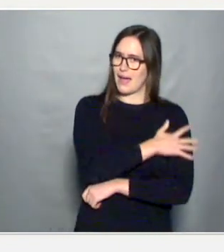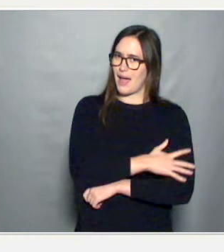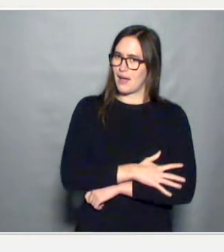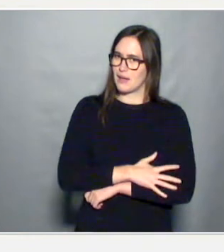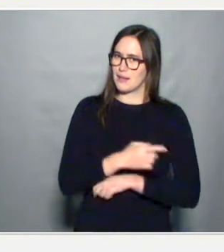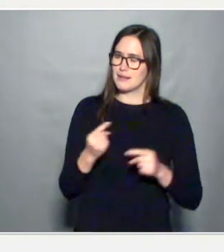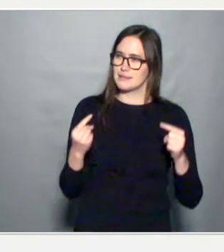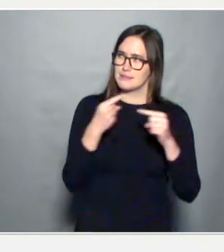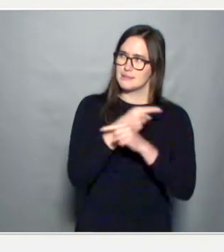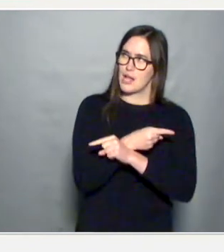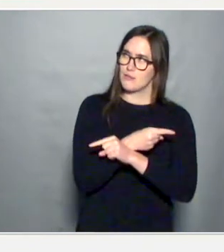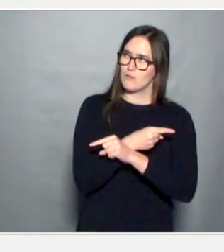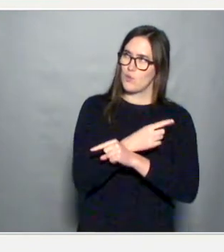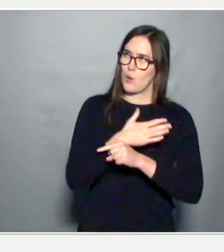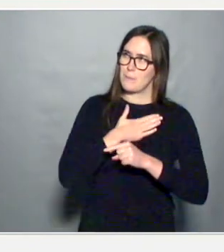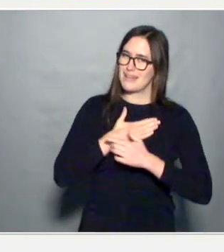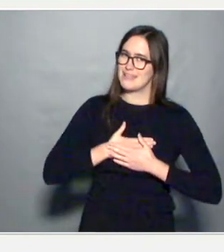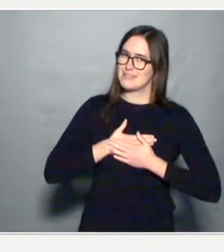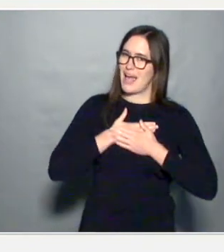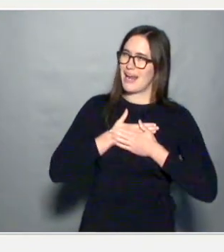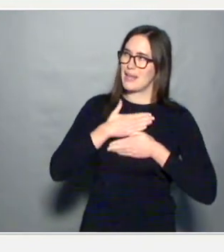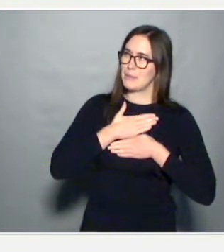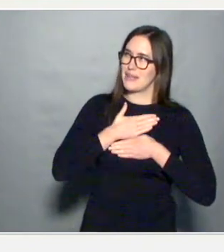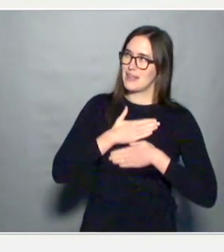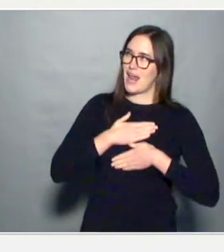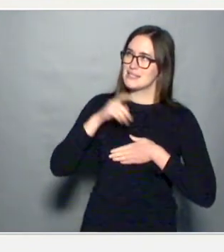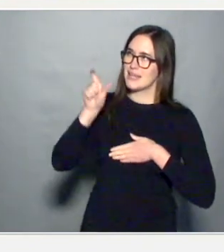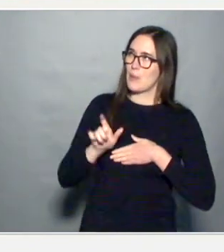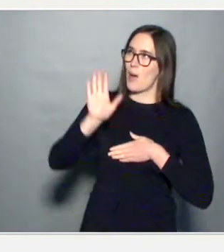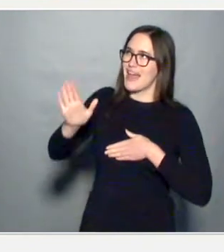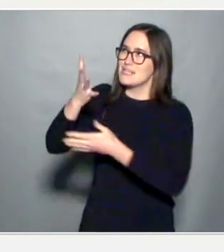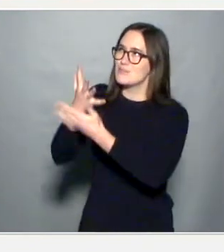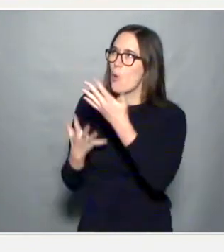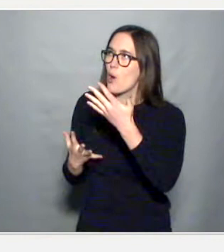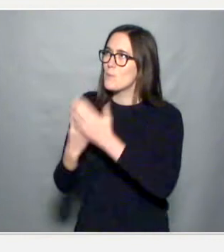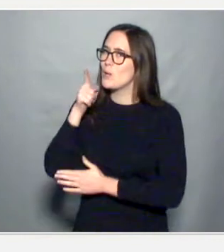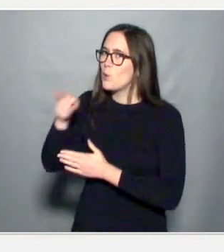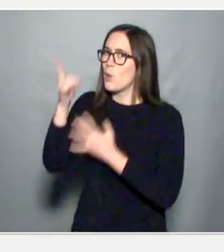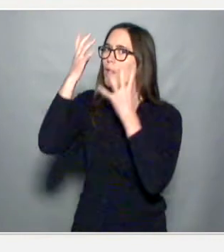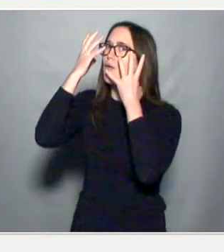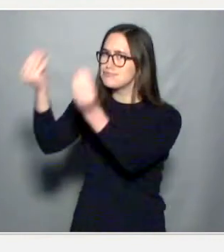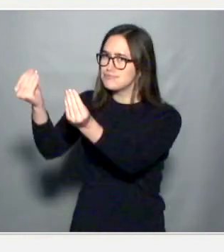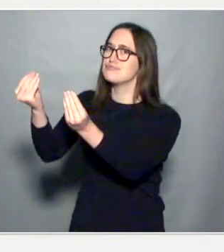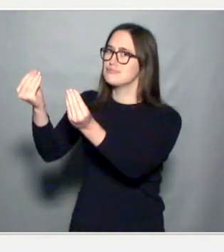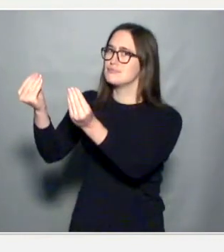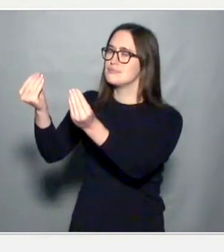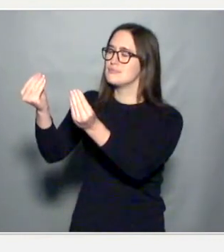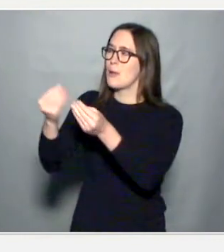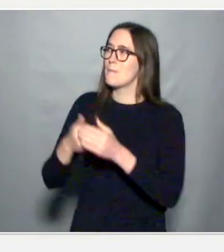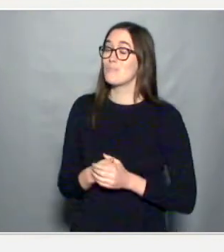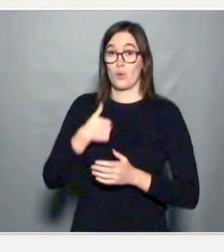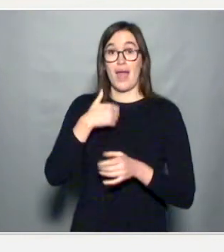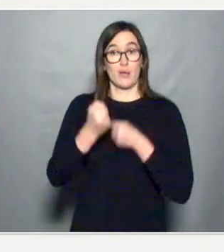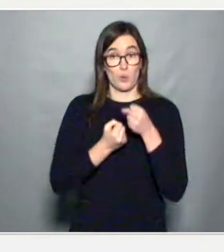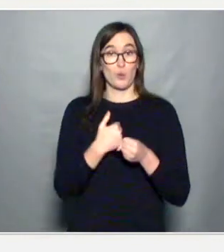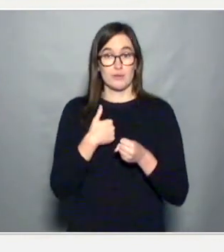min kärlek, min älskling på hennes språk, på min handled, då kanske hon förstår hur mycket jag verkligen tycker om henne. Och så gjorde